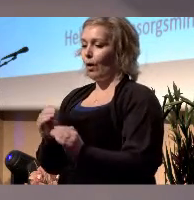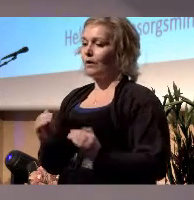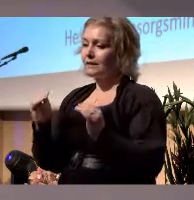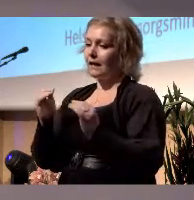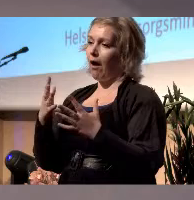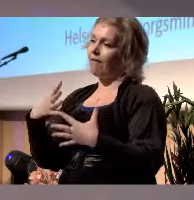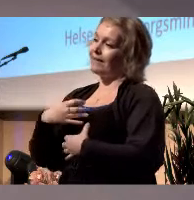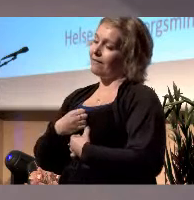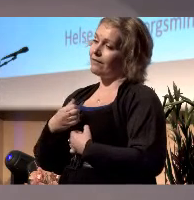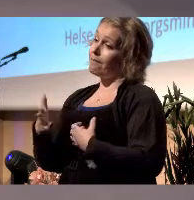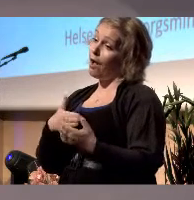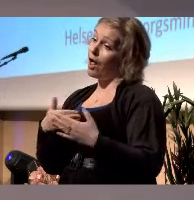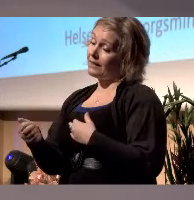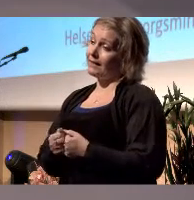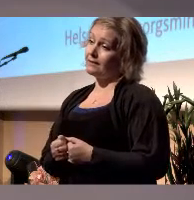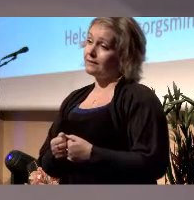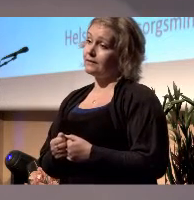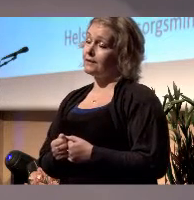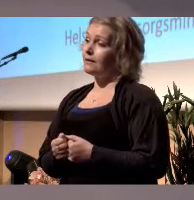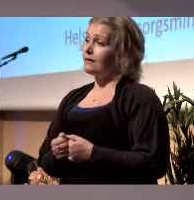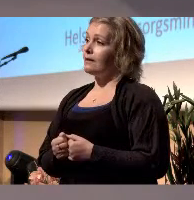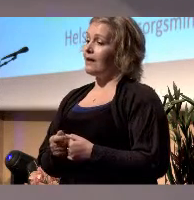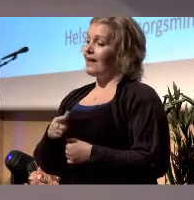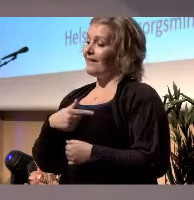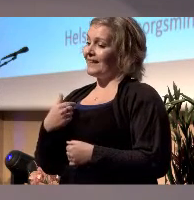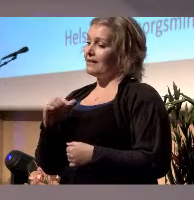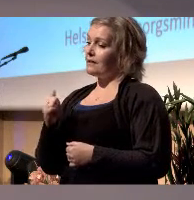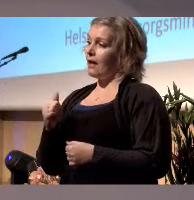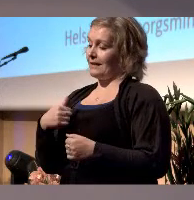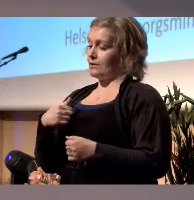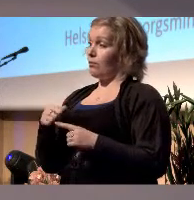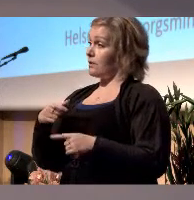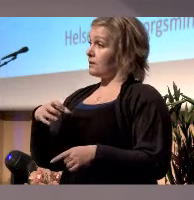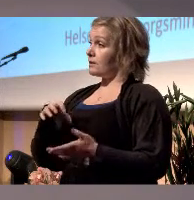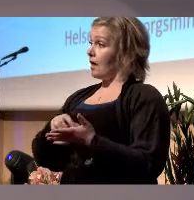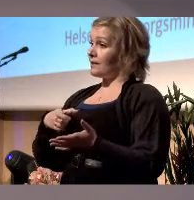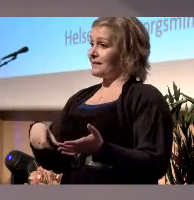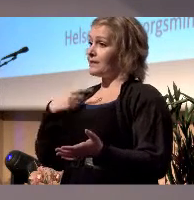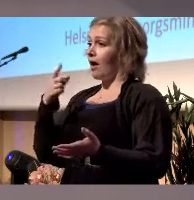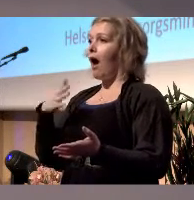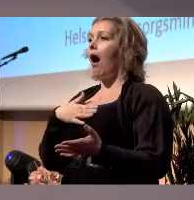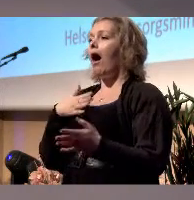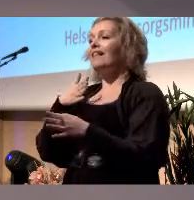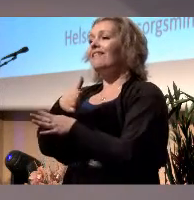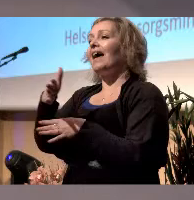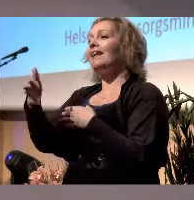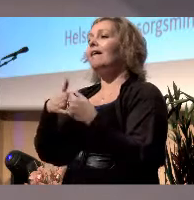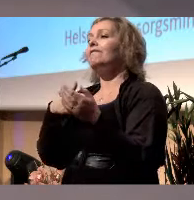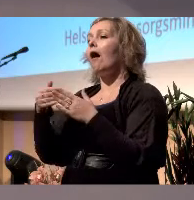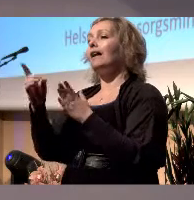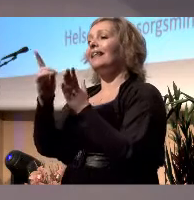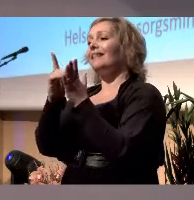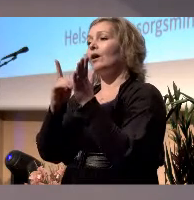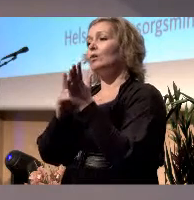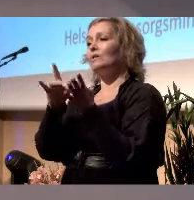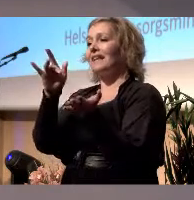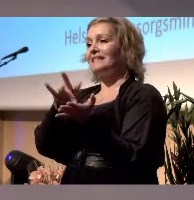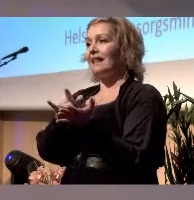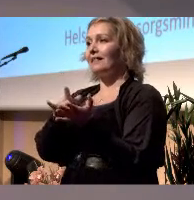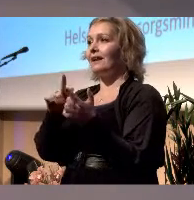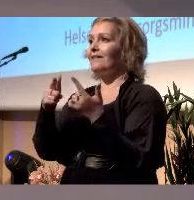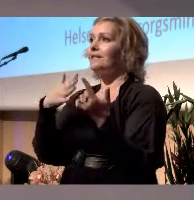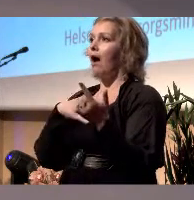av kreftbehandlingen. Vi skal, som statsministeren sa, ha tverrfaglige diagnosesentre. Vi